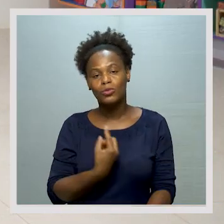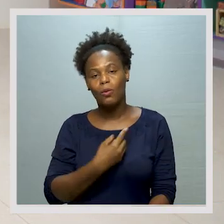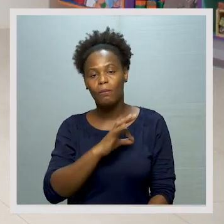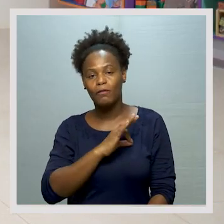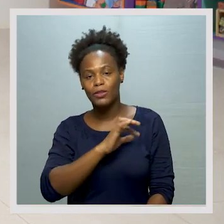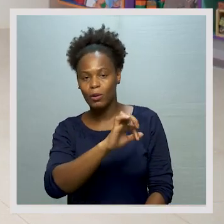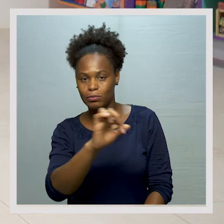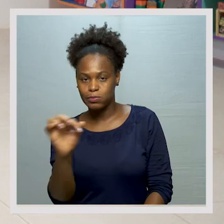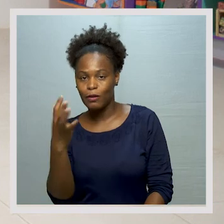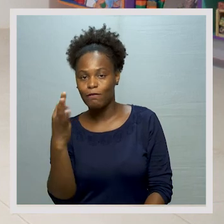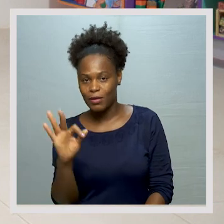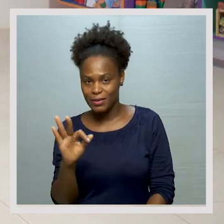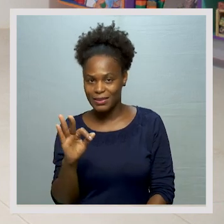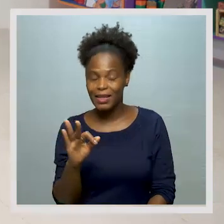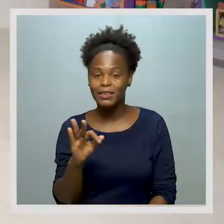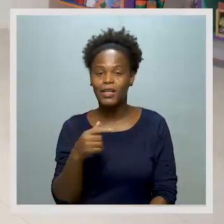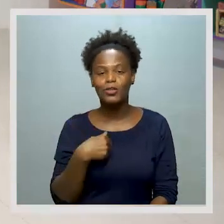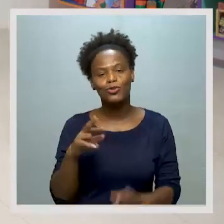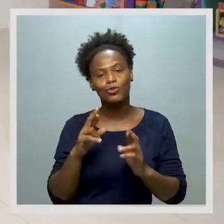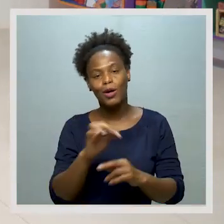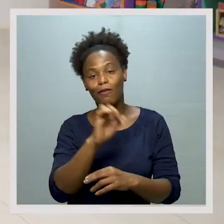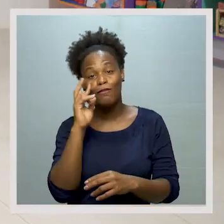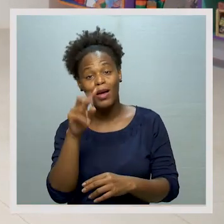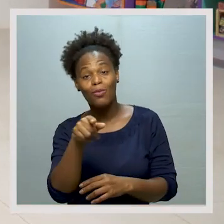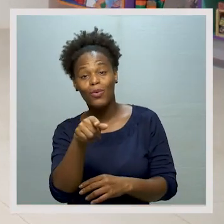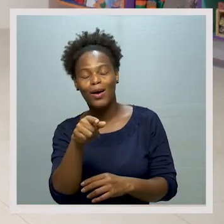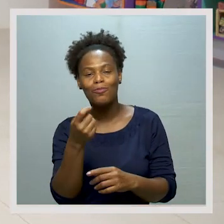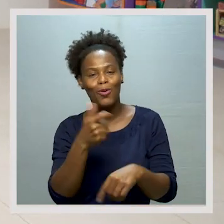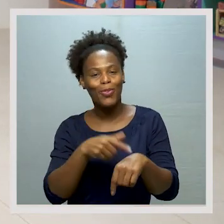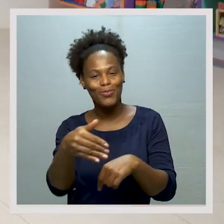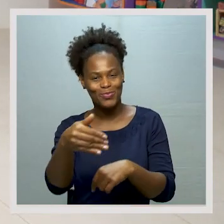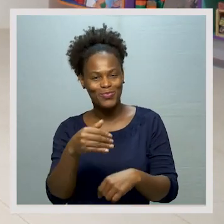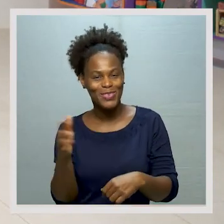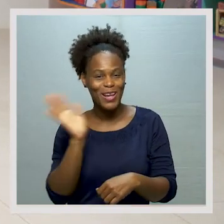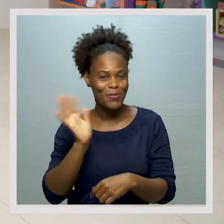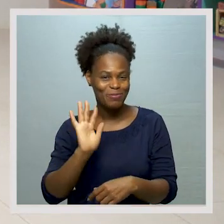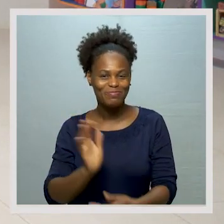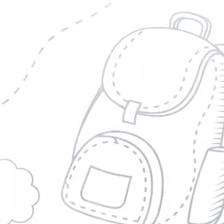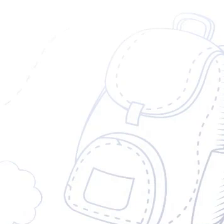votre professeur de français. J'espère vous voir bientôt. Au revoir.